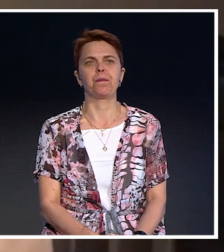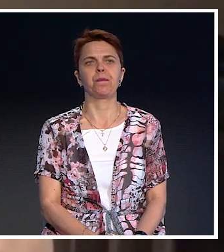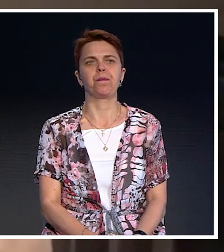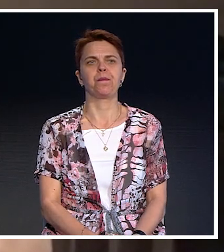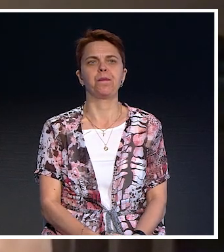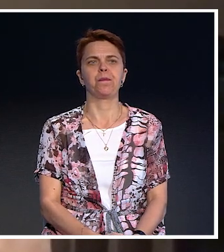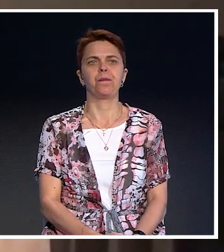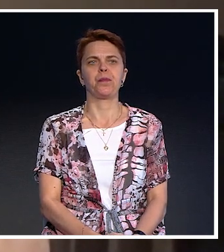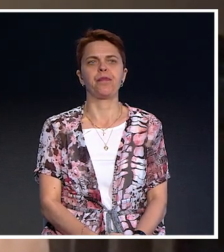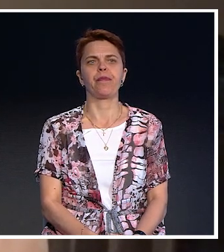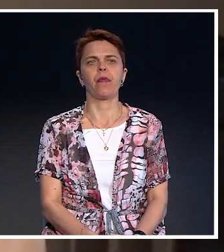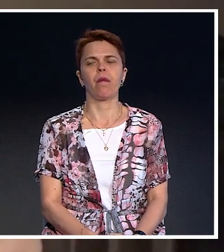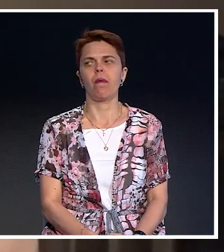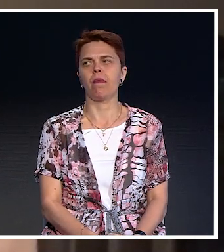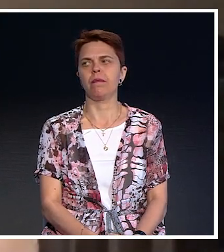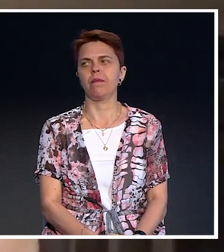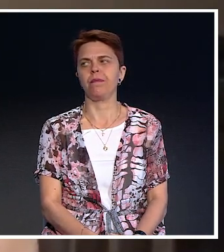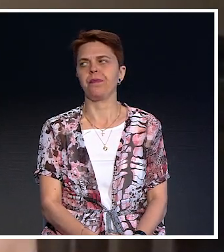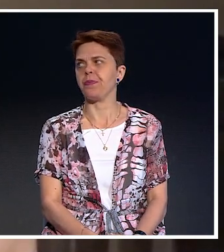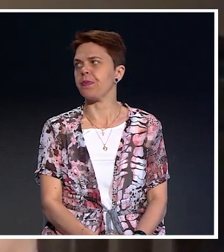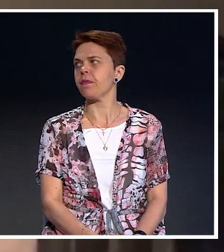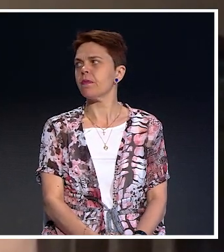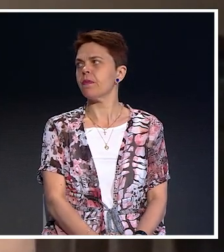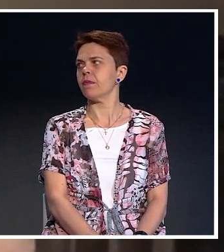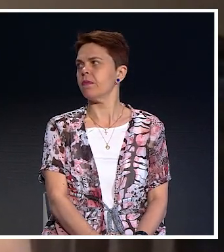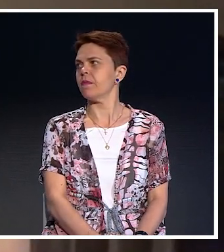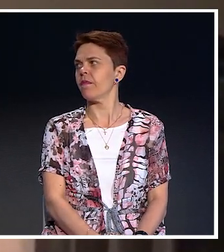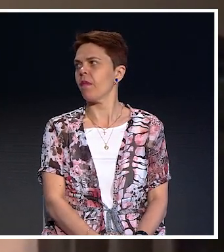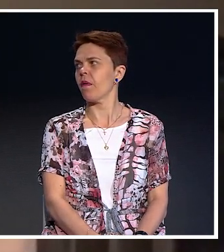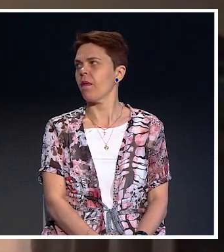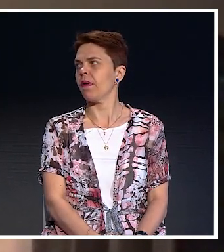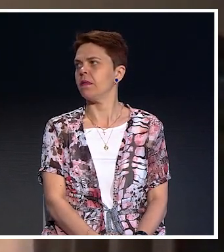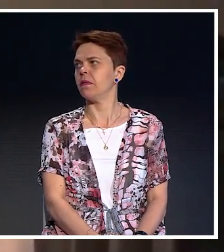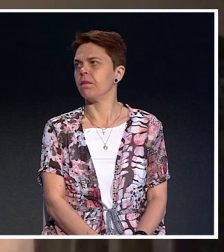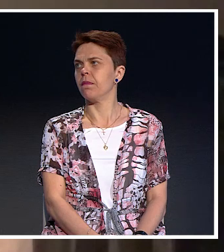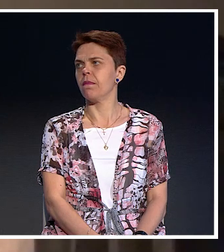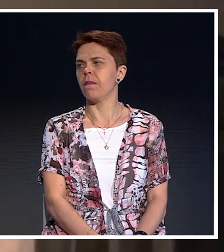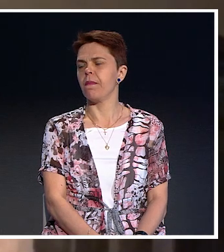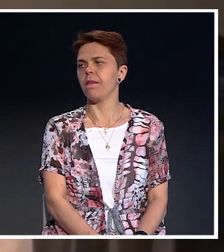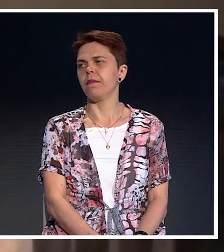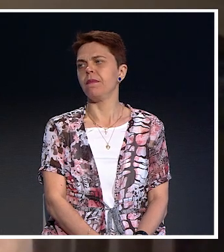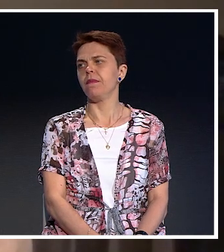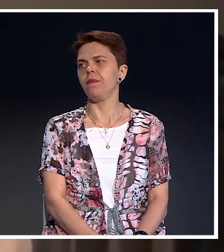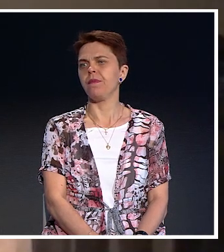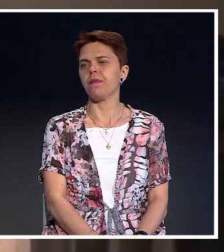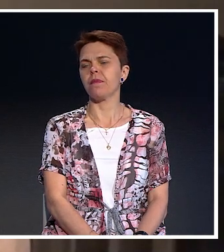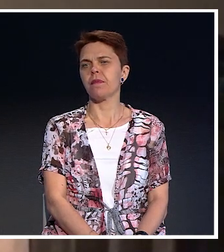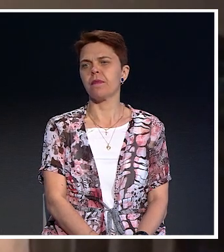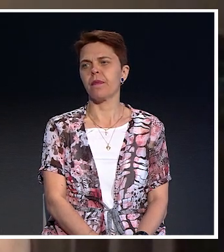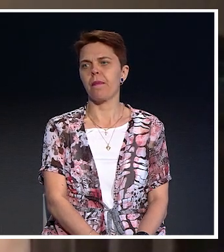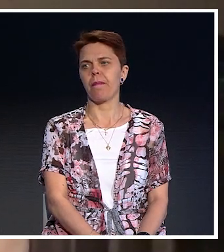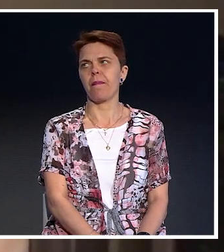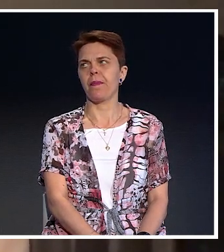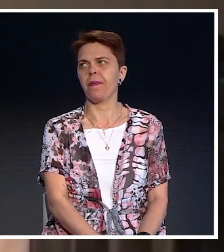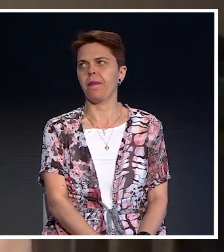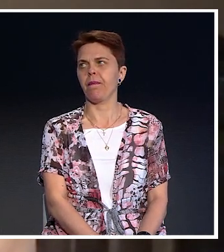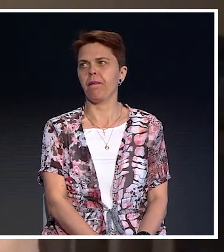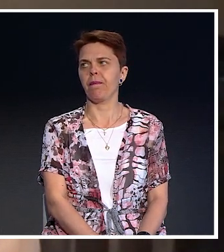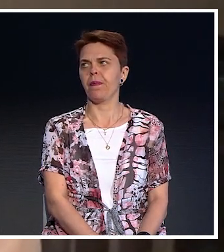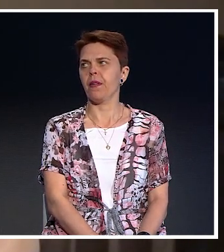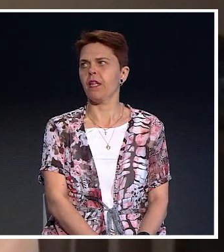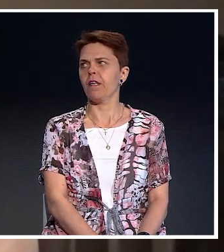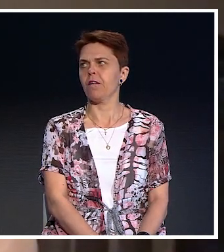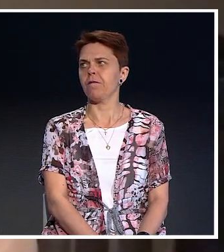українськими колегами і колежанками. Так, дійсно, в США існують організації, які фокусуються на залученні жінок